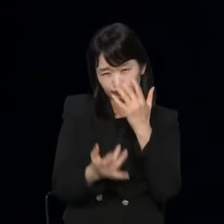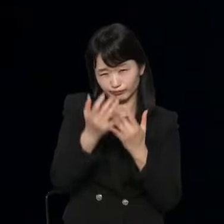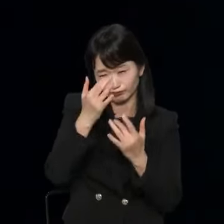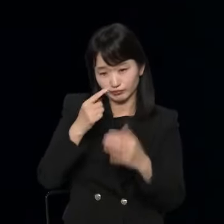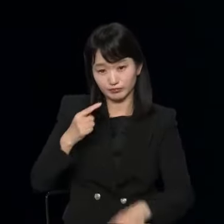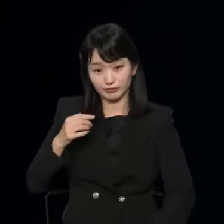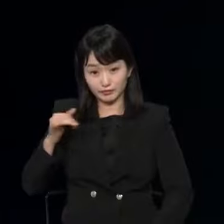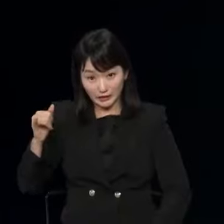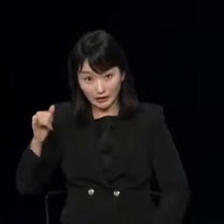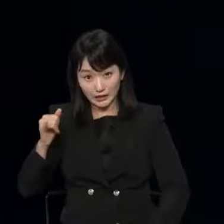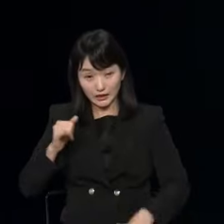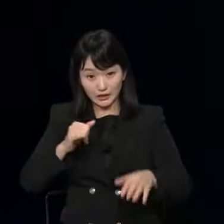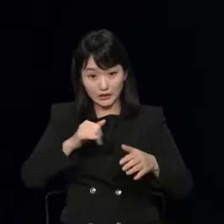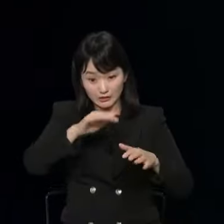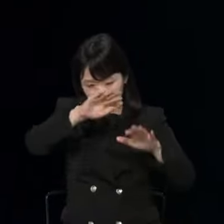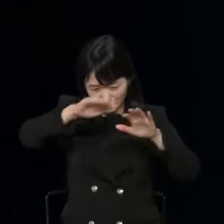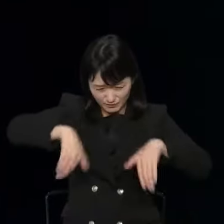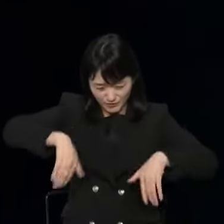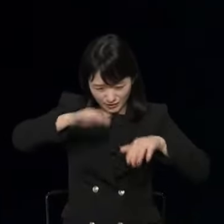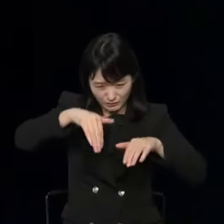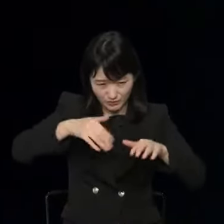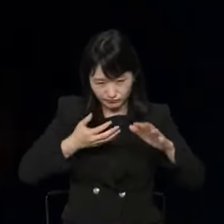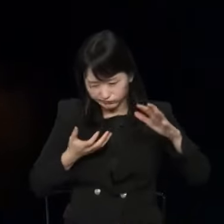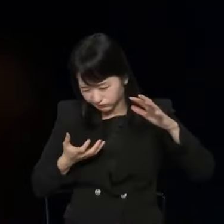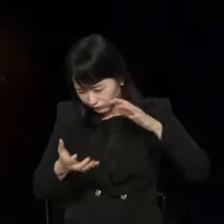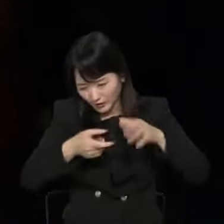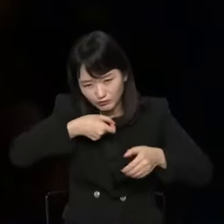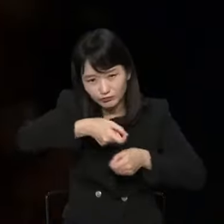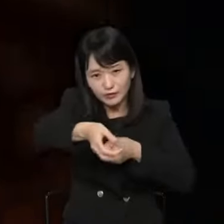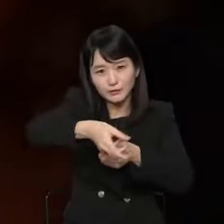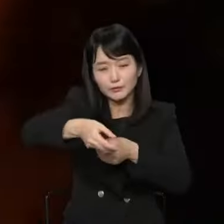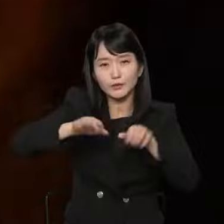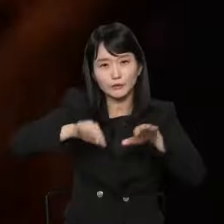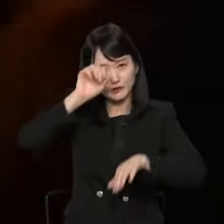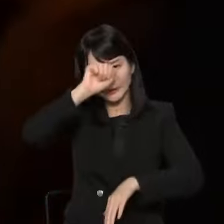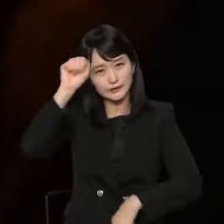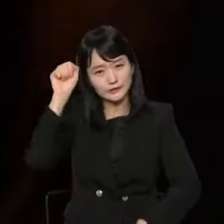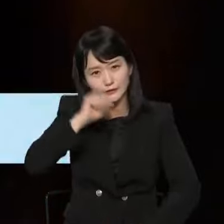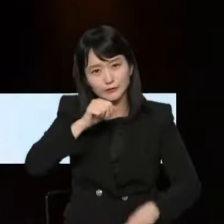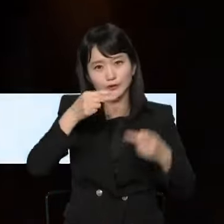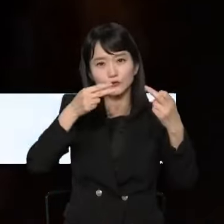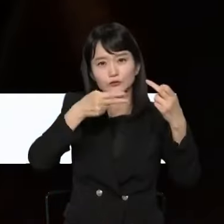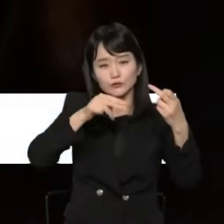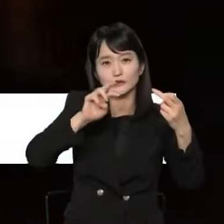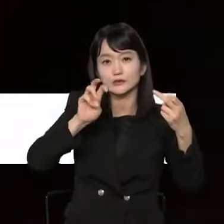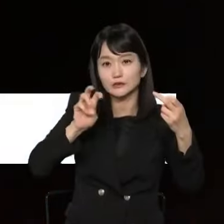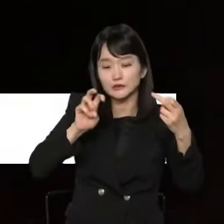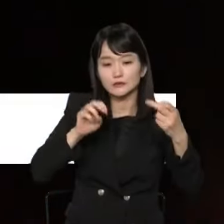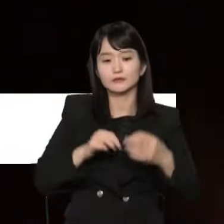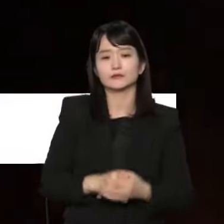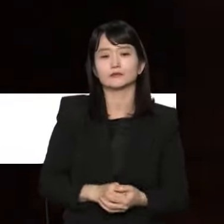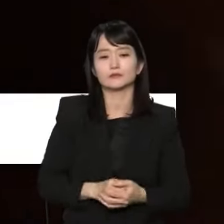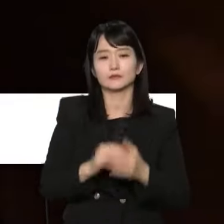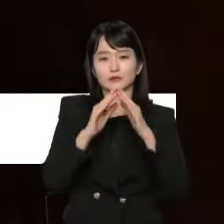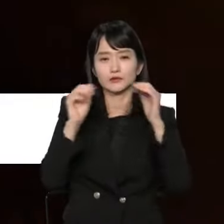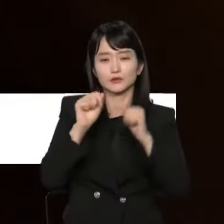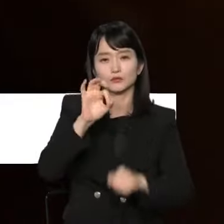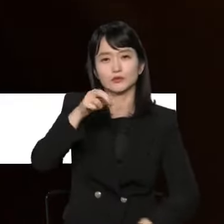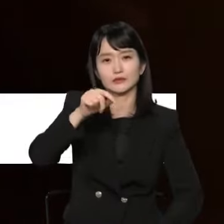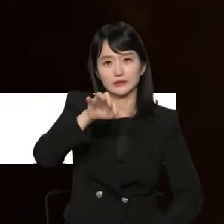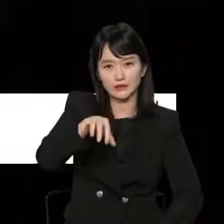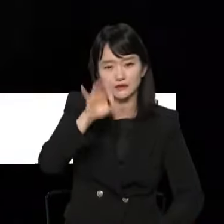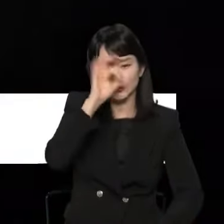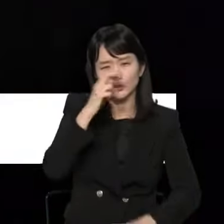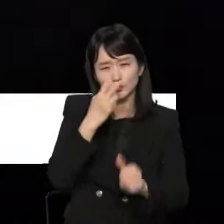소방관들은 구조물을 부수고 진화에 나섭니다 오늘 새벽 0시 30분 쯤 전북 익산시에 한 돈사에서